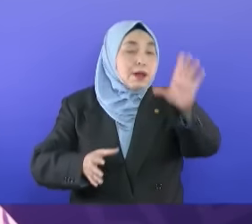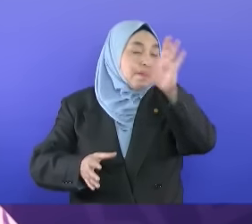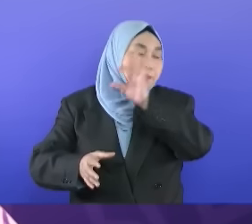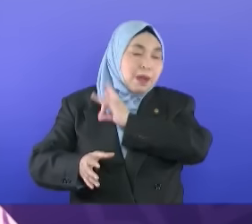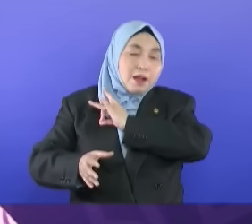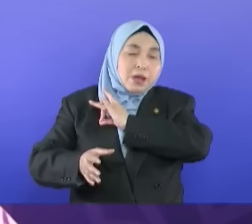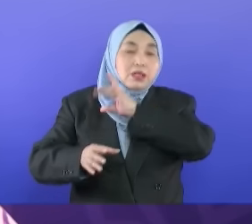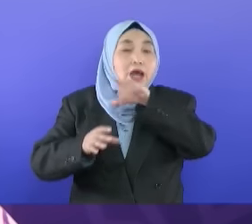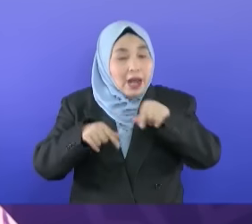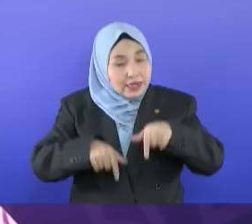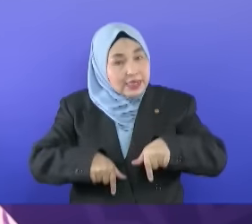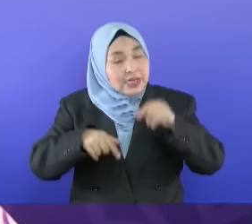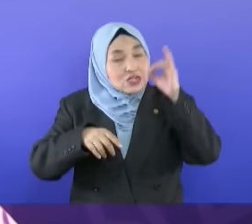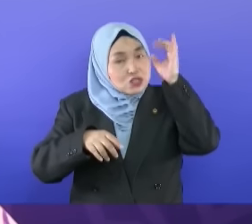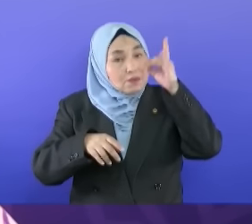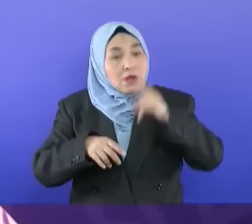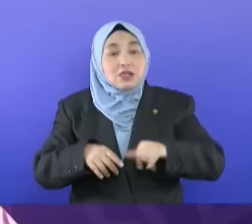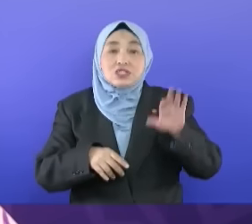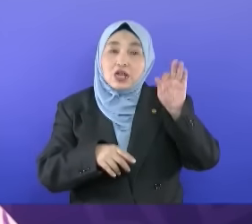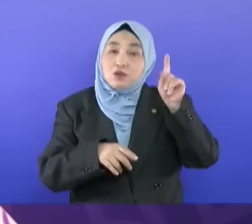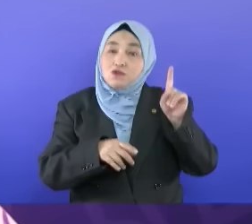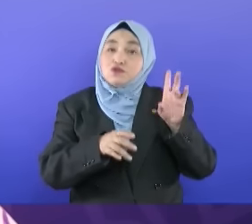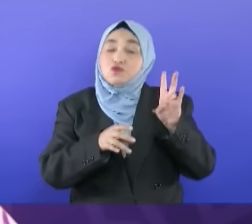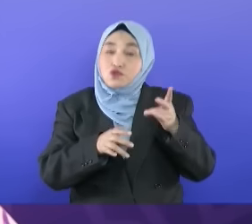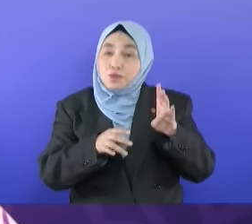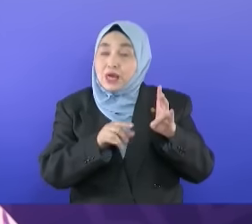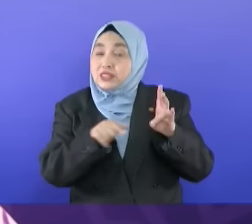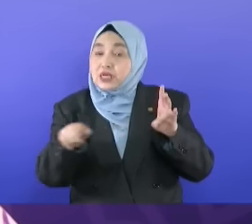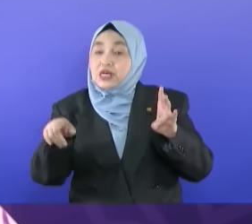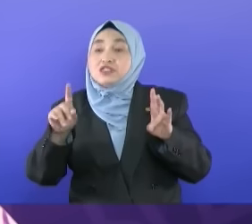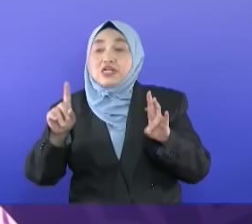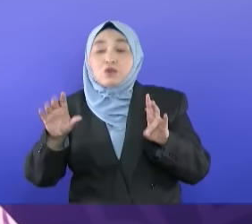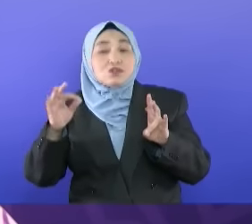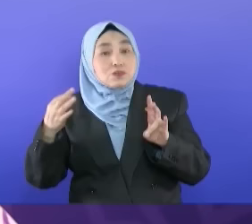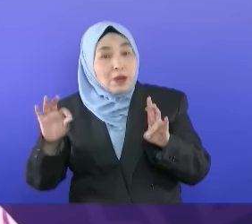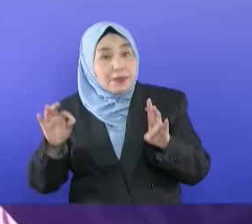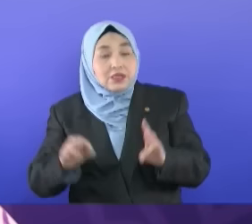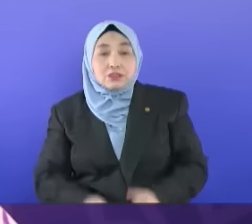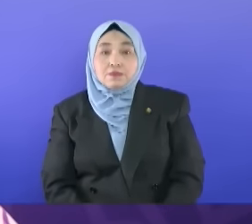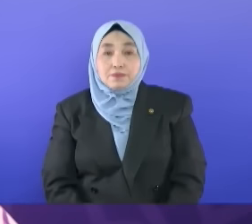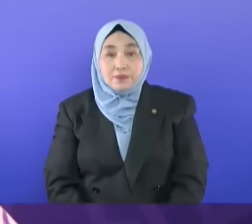diri kita pada hari ini 17 dan hingga 119